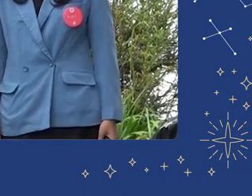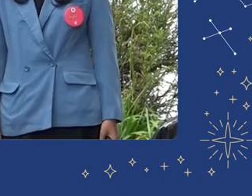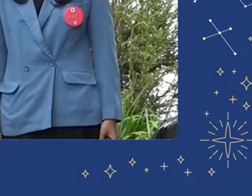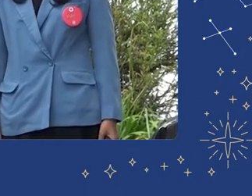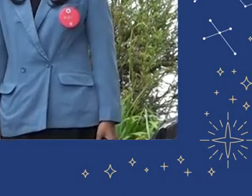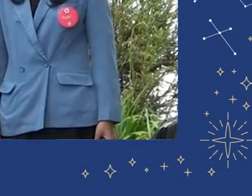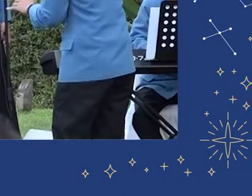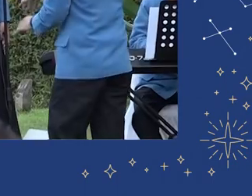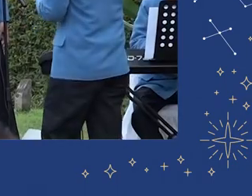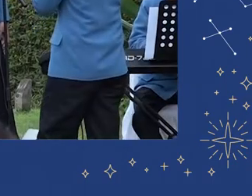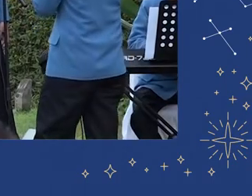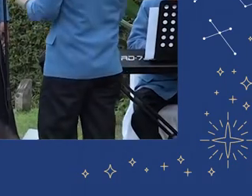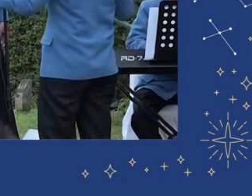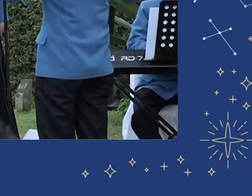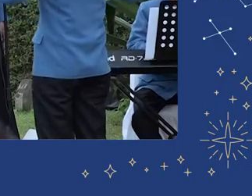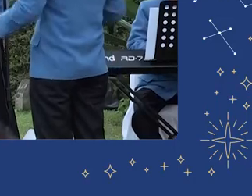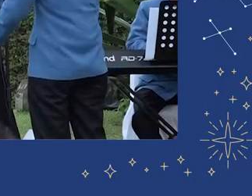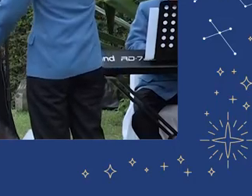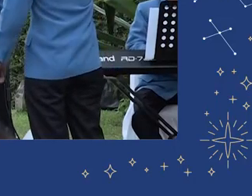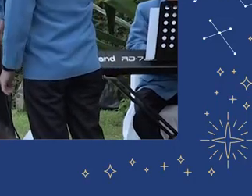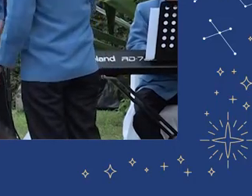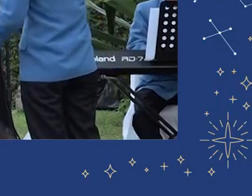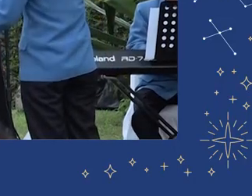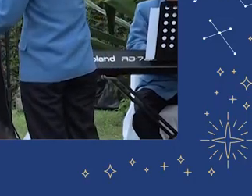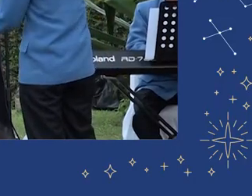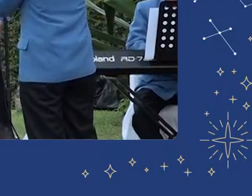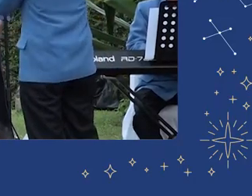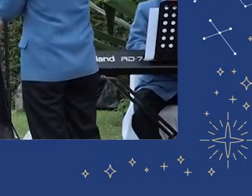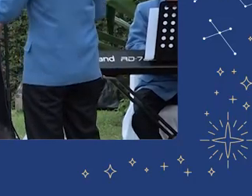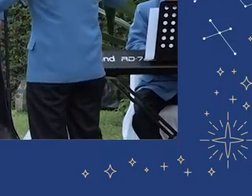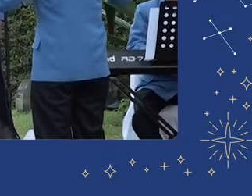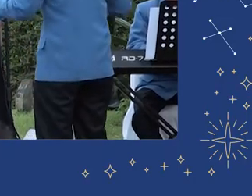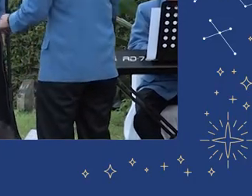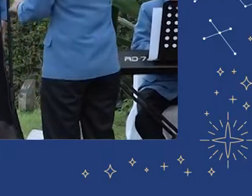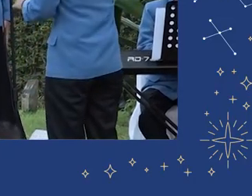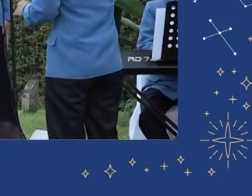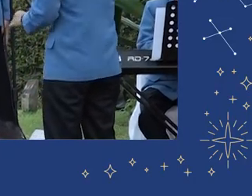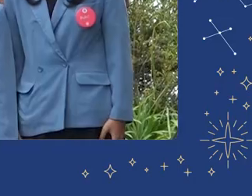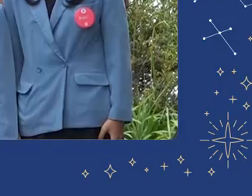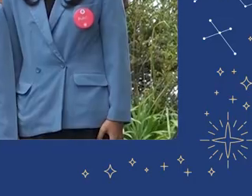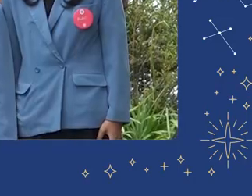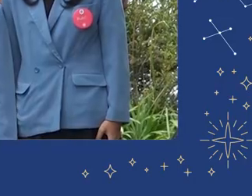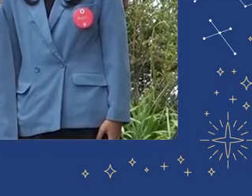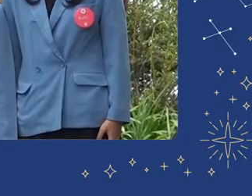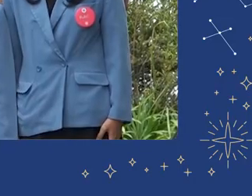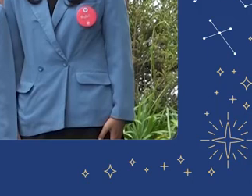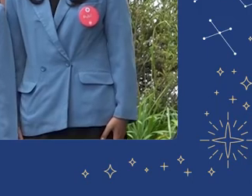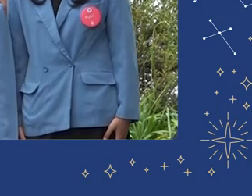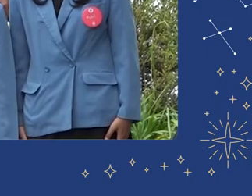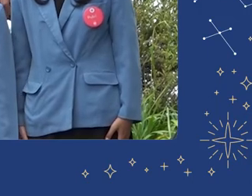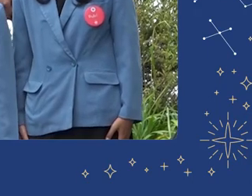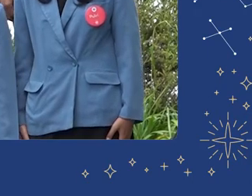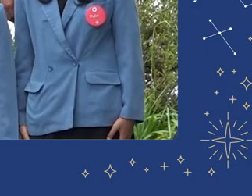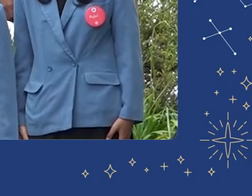bertahan siapkah kau tuk melangkah di masa lalu hadapi esok